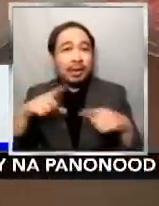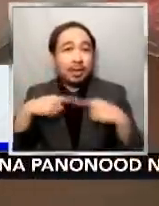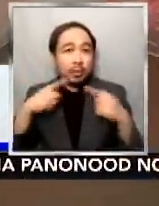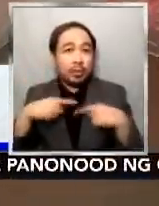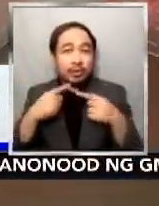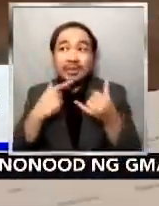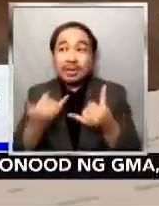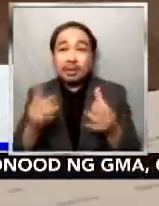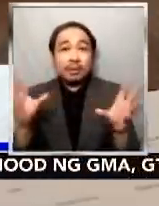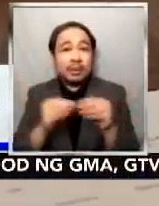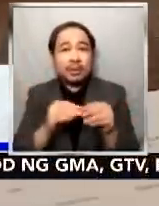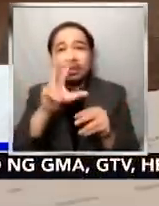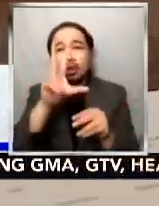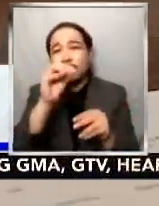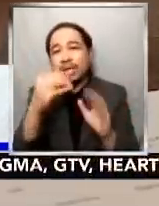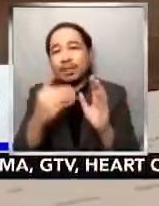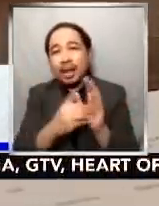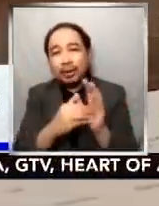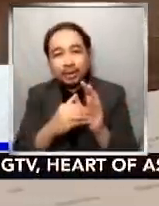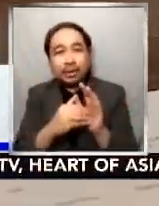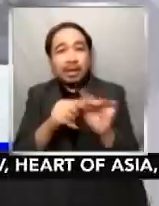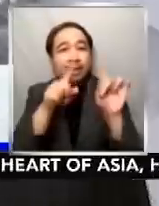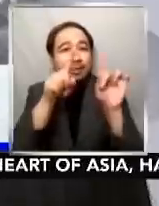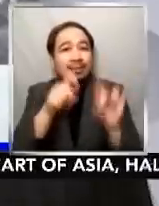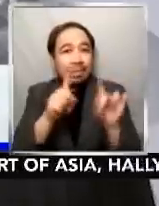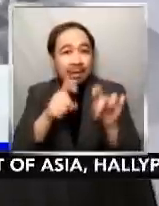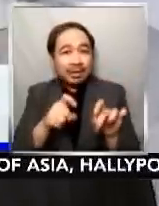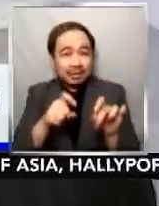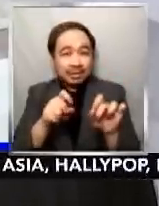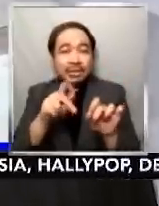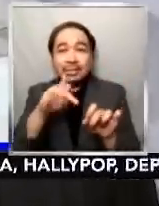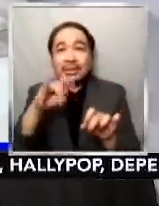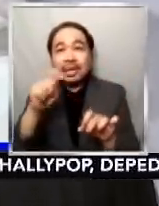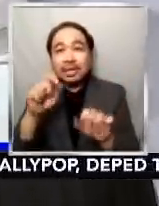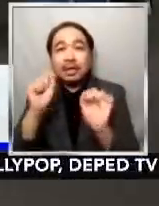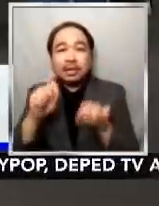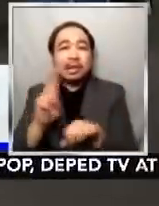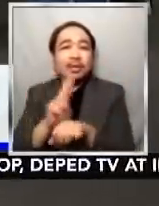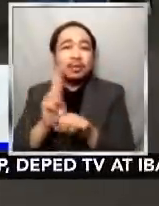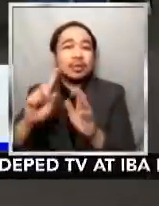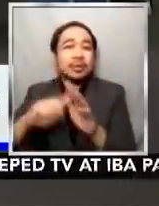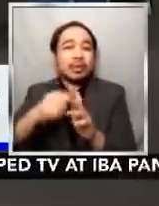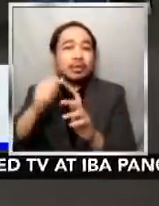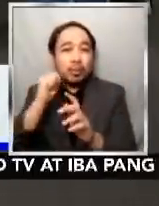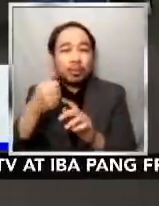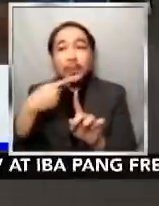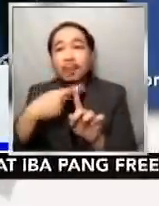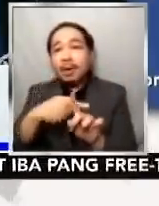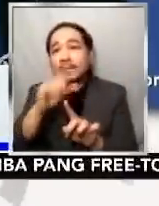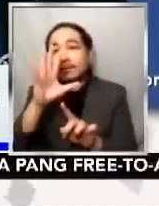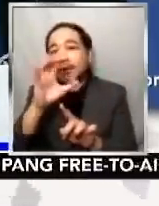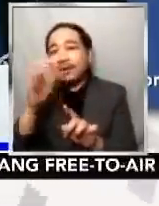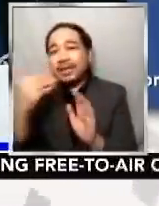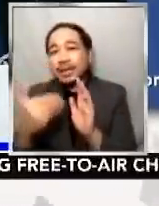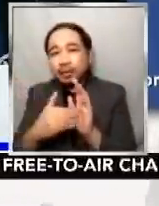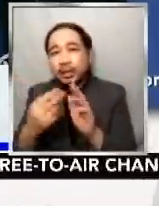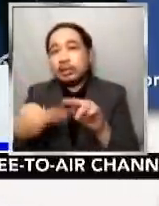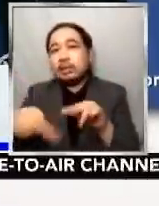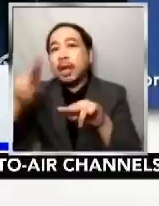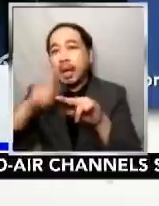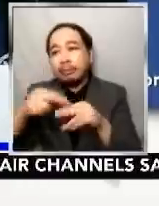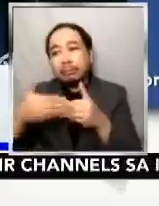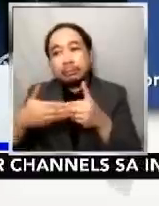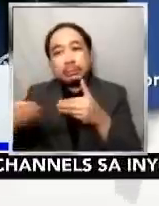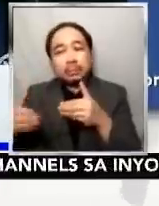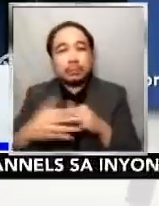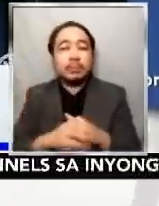antigen test kits na pwedeng magamit simula bukas bukod pa sa 500,000 antigen kits na idadagdag. Gagamitin natin ito mga